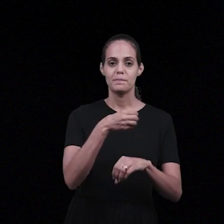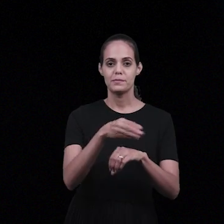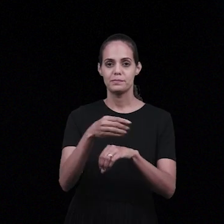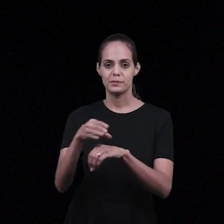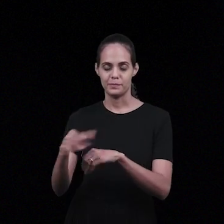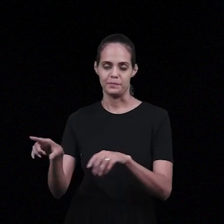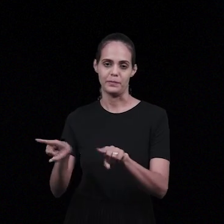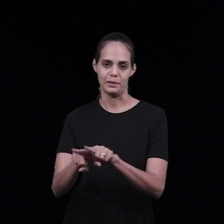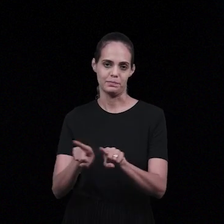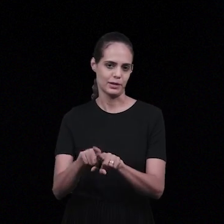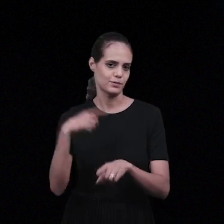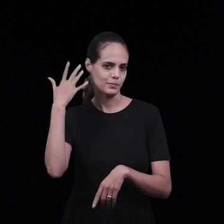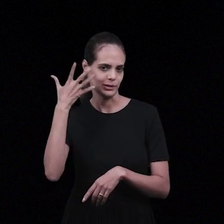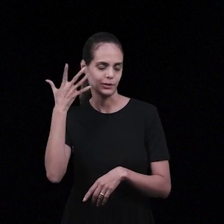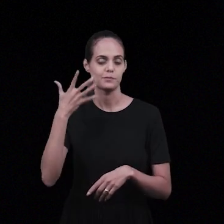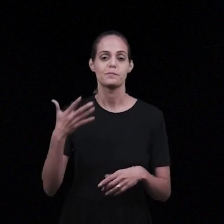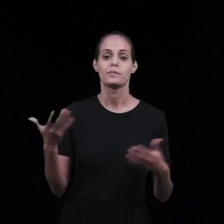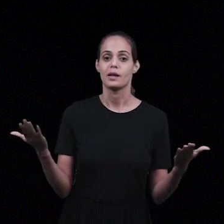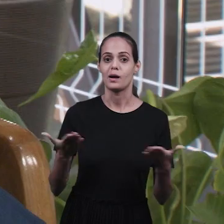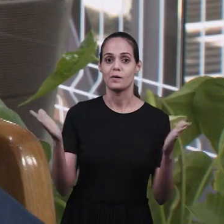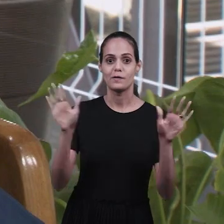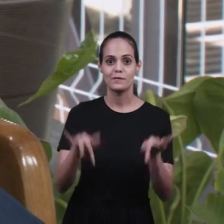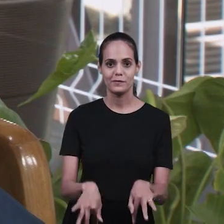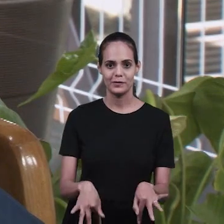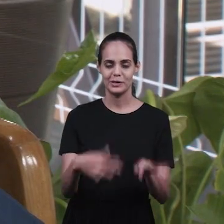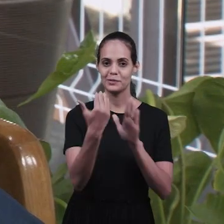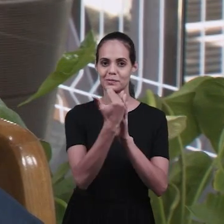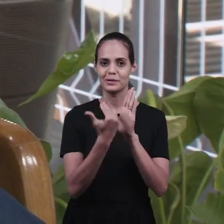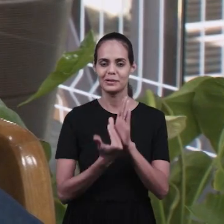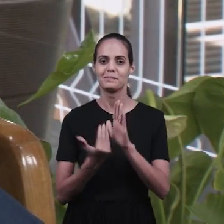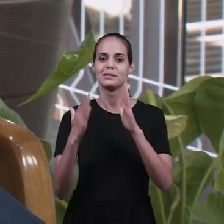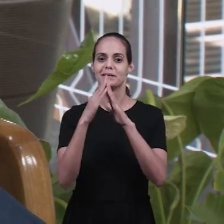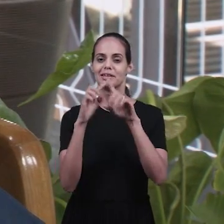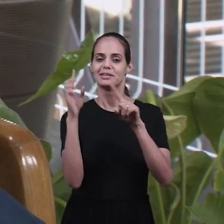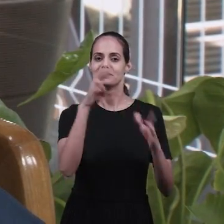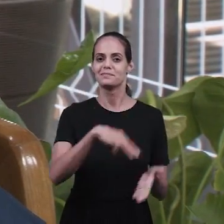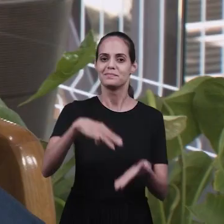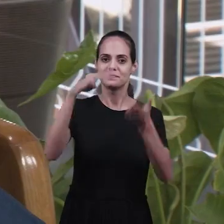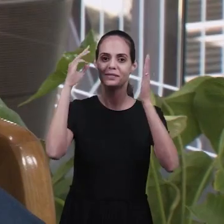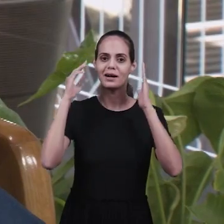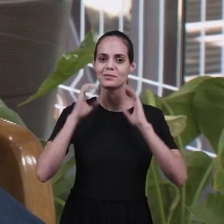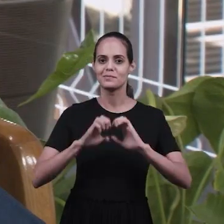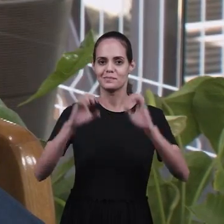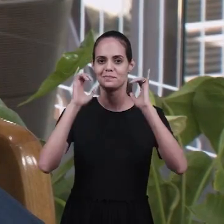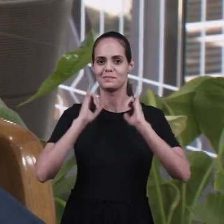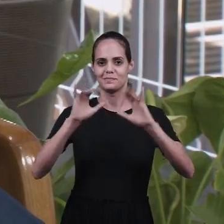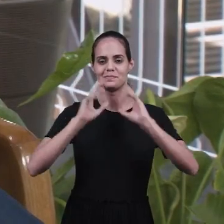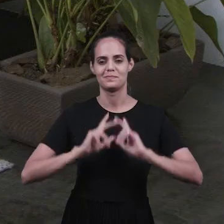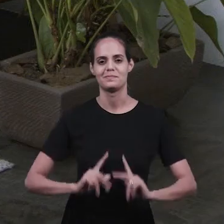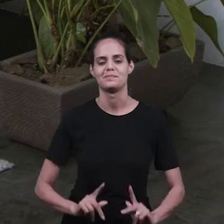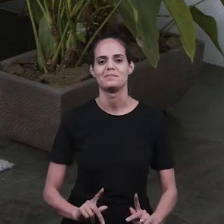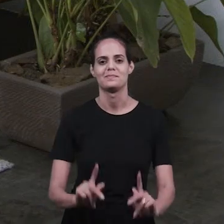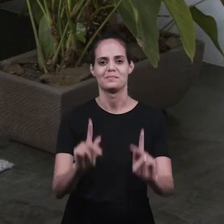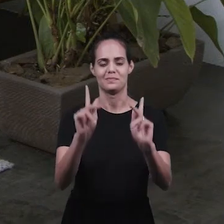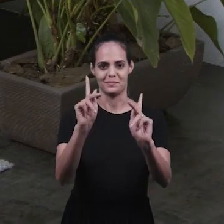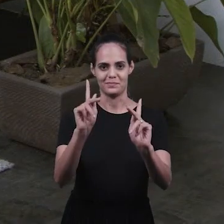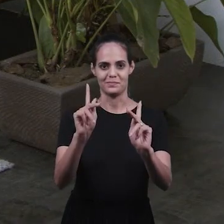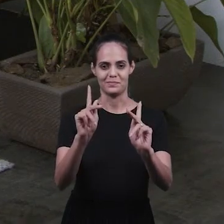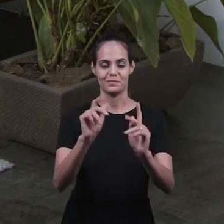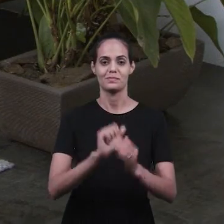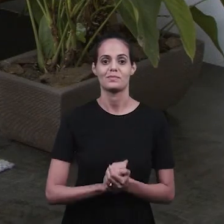podcasts de messages. Ainsi, nous arrivons à la fin de cette édition du programme de l'Église chrétienne Maranatha. On annonçons l'évangile